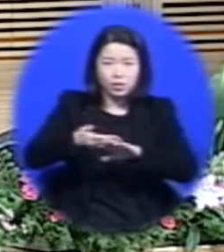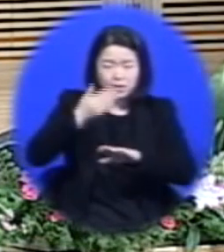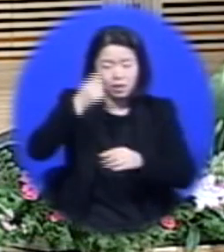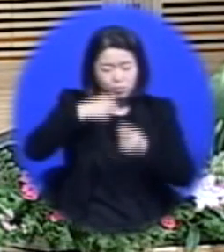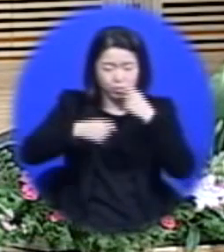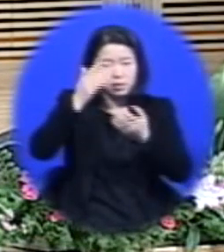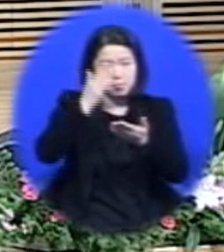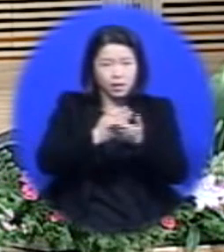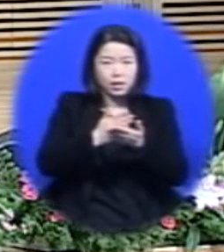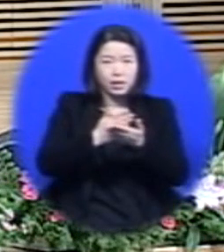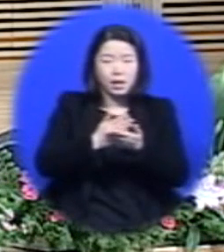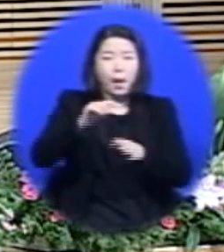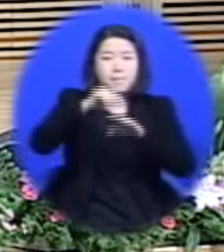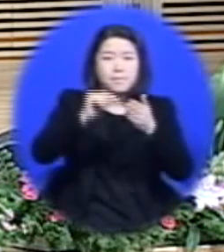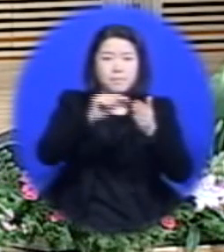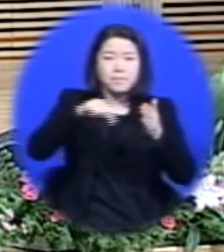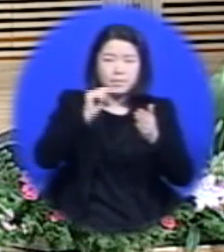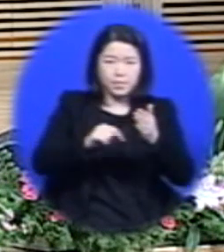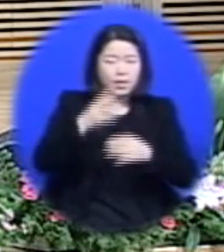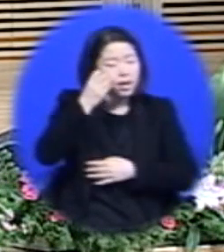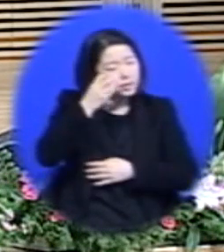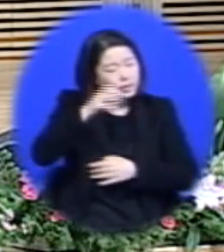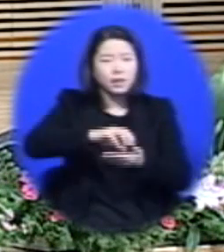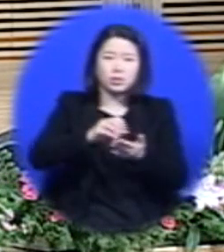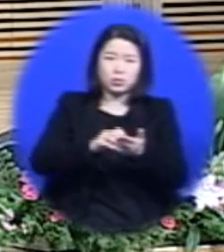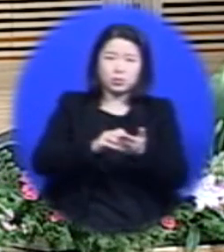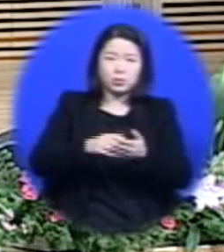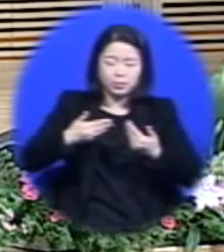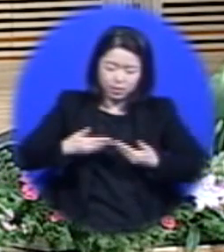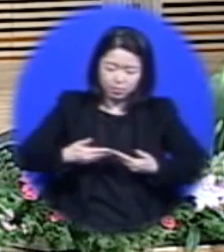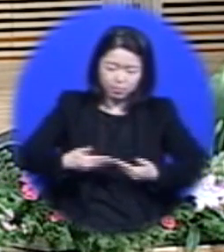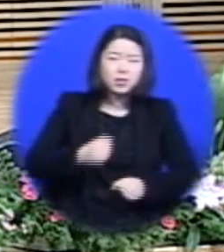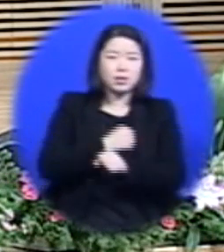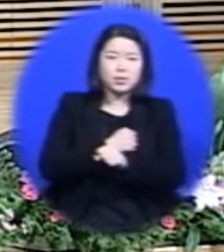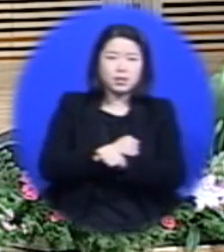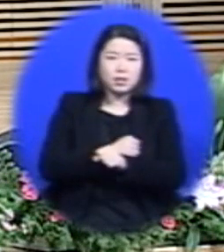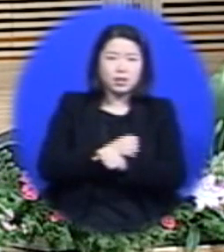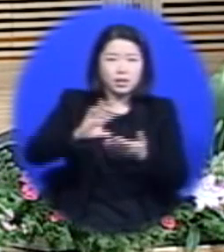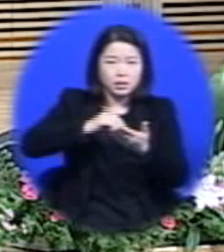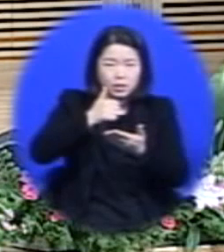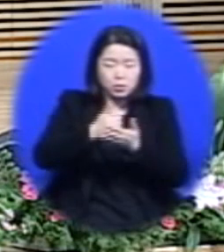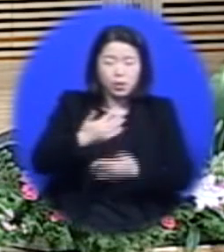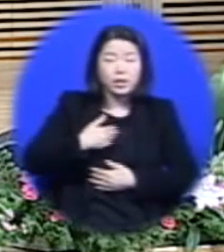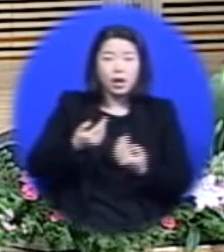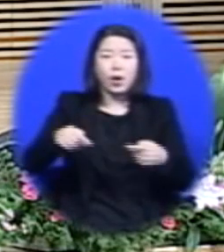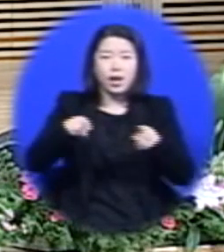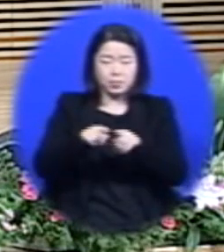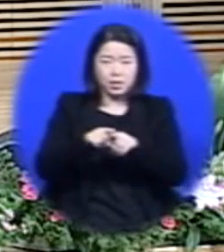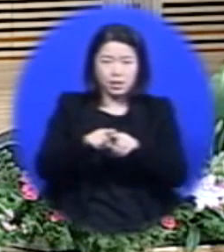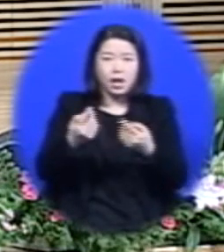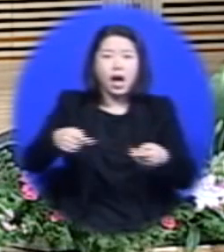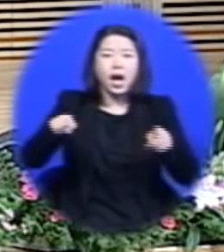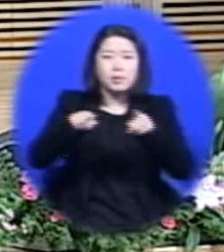마세요 마음속 은 이상할 정도로 잠잠합니다 그리스도가 나와 함께